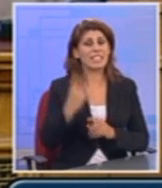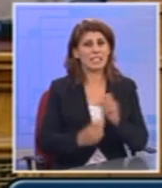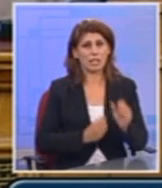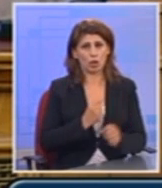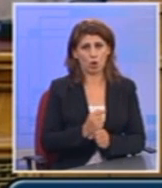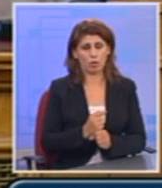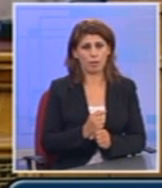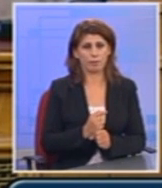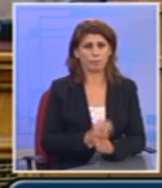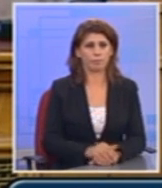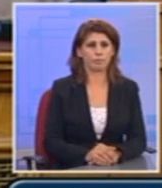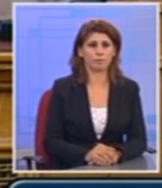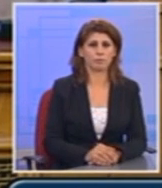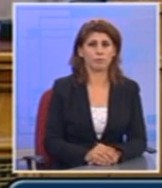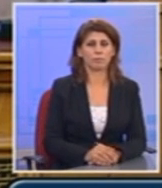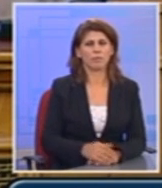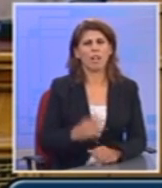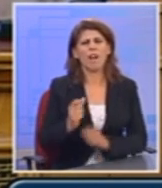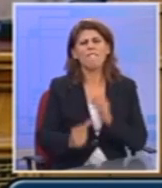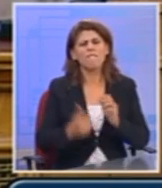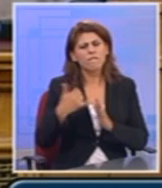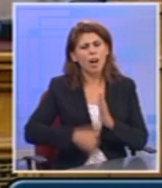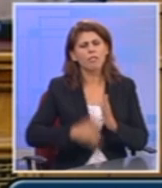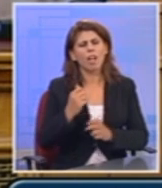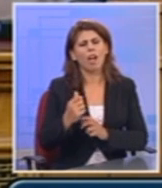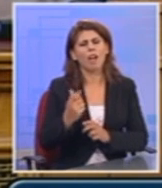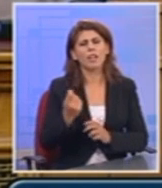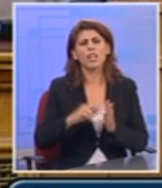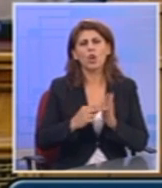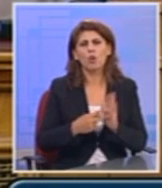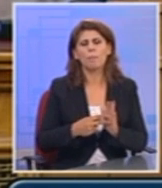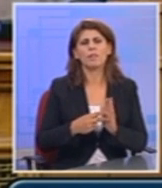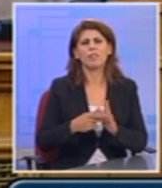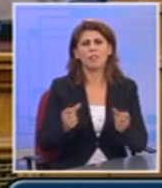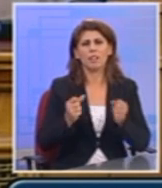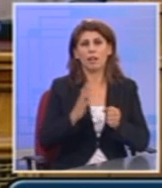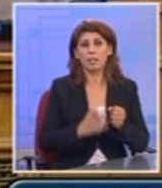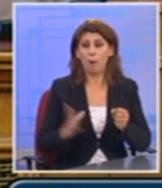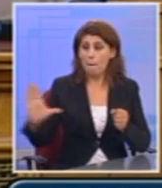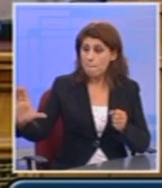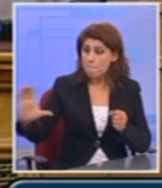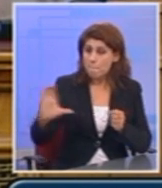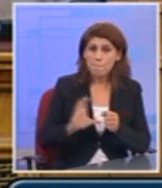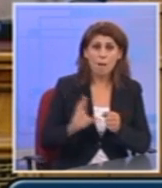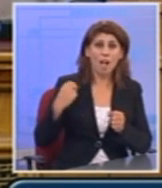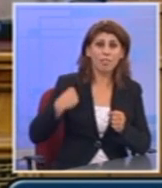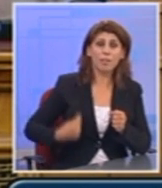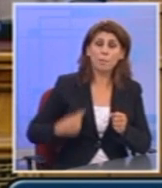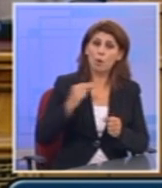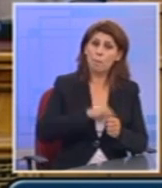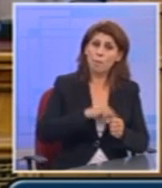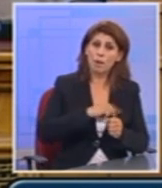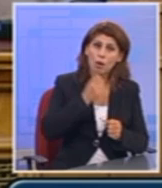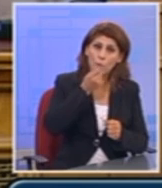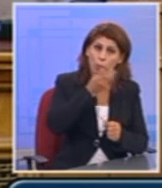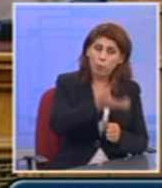χρόνια χρόνια βαθιάς κοινωνικο-οικονομικής κρίσης τεράστια ποσά προερχόμενα από τη δημόσια περιουσία έχουν